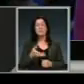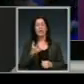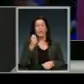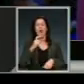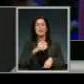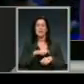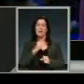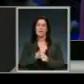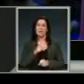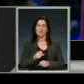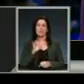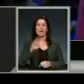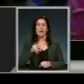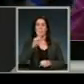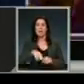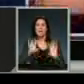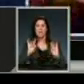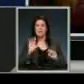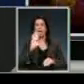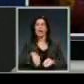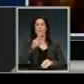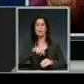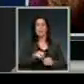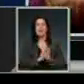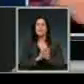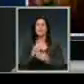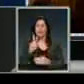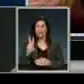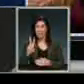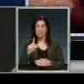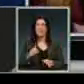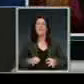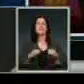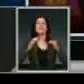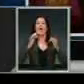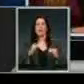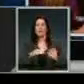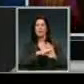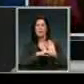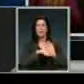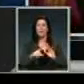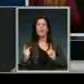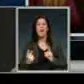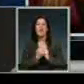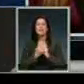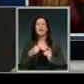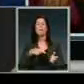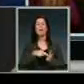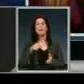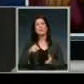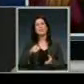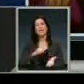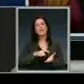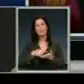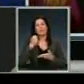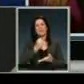בשנים האחרונות, גם ב-2010 וגם ב-2012, דחו את התקנות האלה להנגשה. משום שזה דורש תקציבים מאוד גדולים.